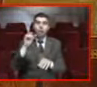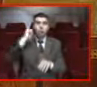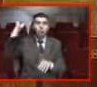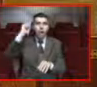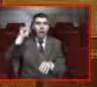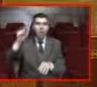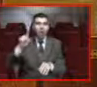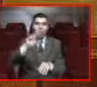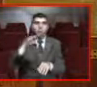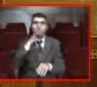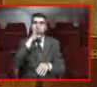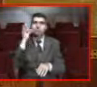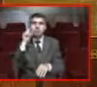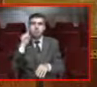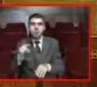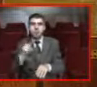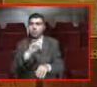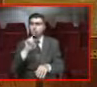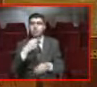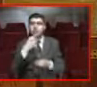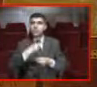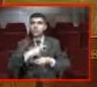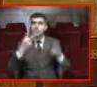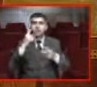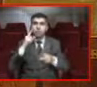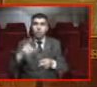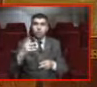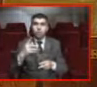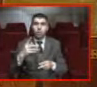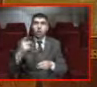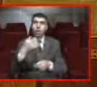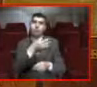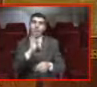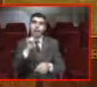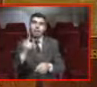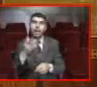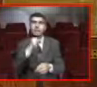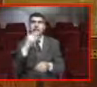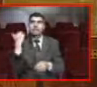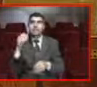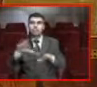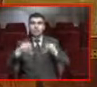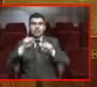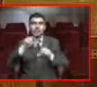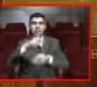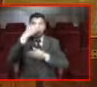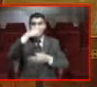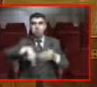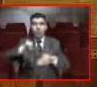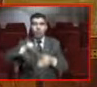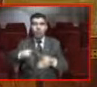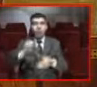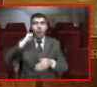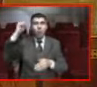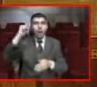اليوم لأنها سطحت في وجه المستعمر بالأمس وبللت بدمائها الطاهرة أرض الوطن